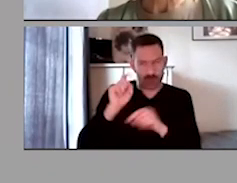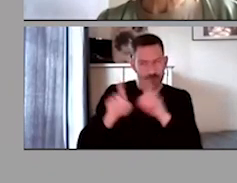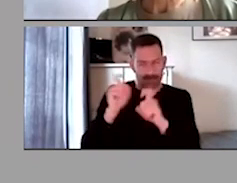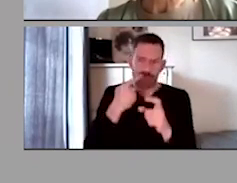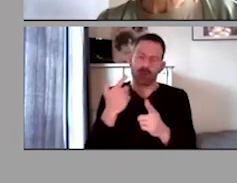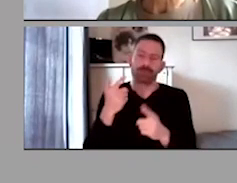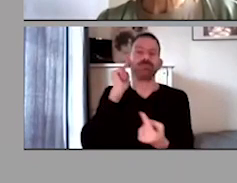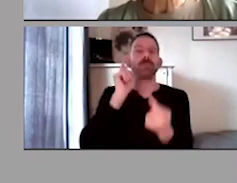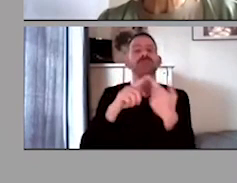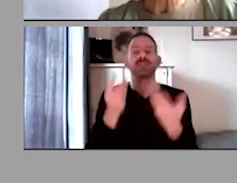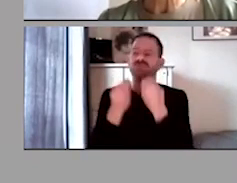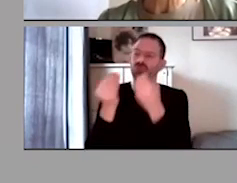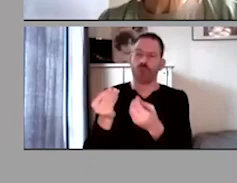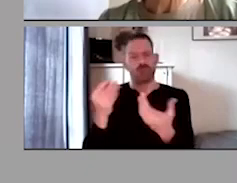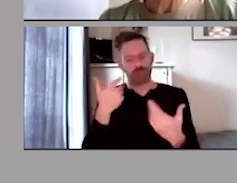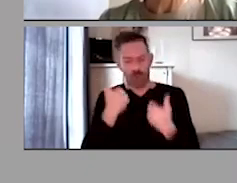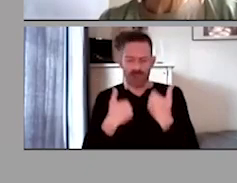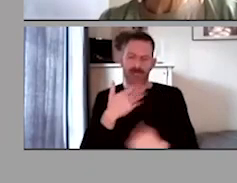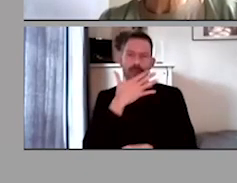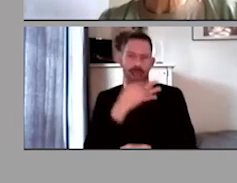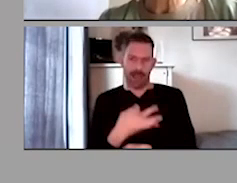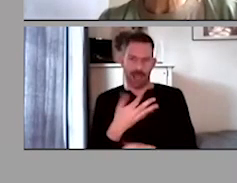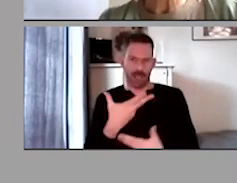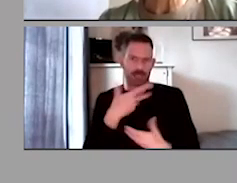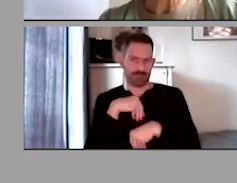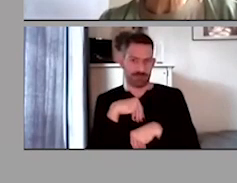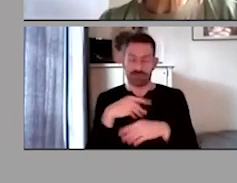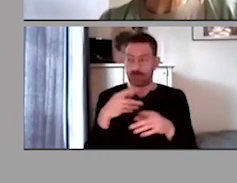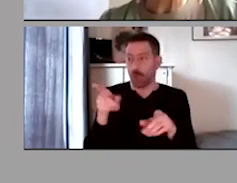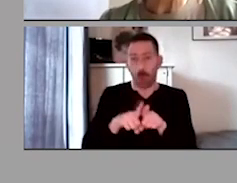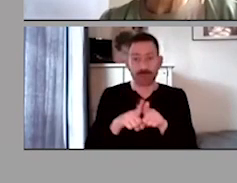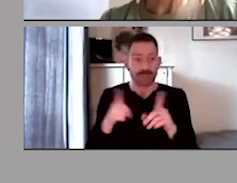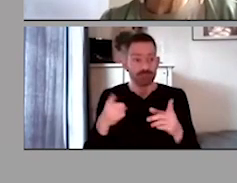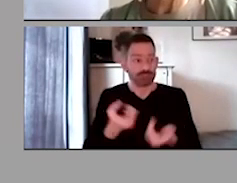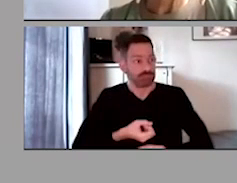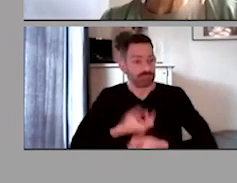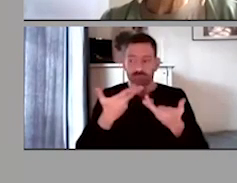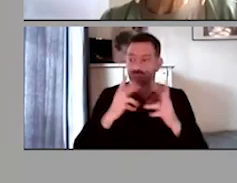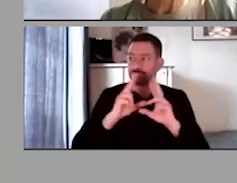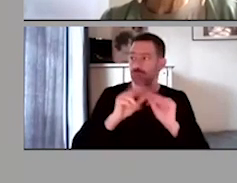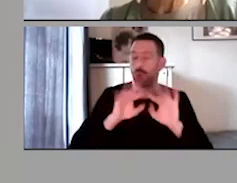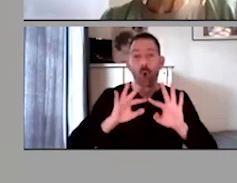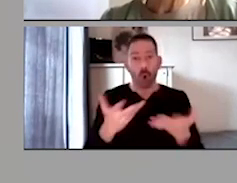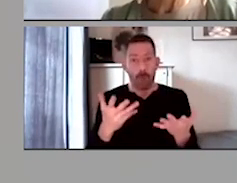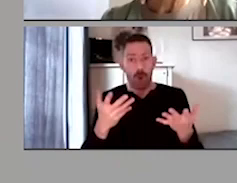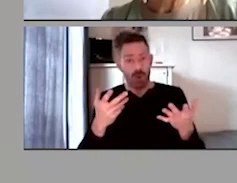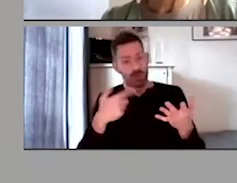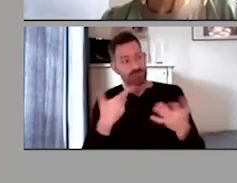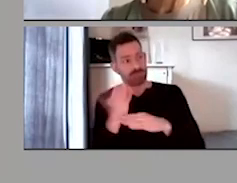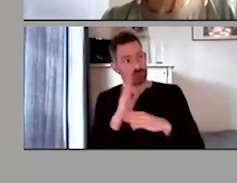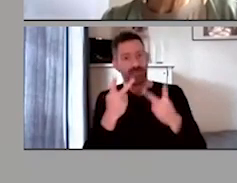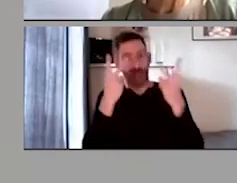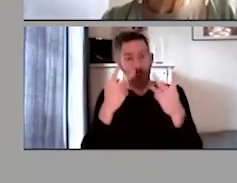candidat vis-à-vis de son handicap. Hein, et voilà, comment on en parle, comment on le vend, comment on fait attention